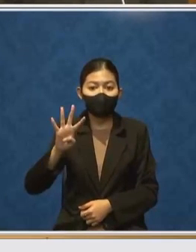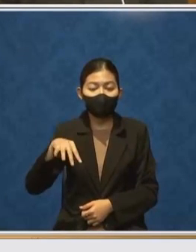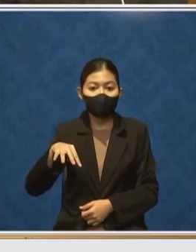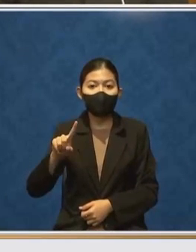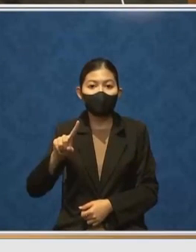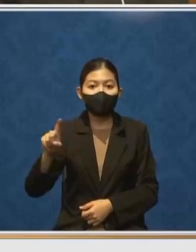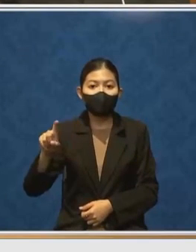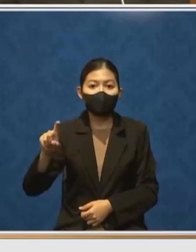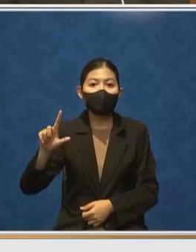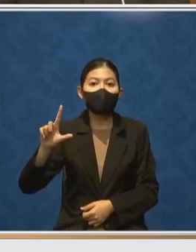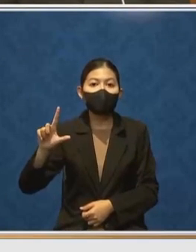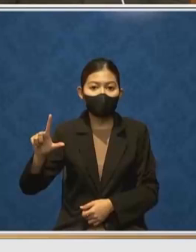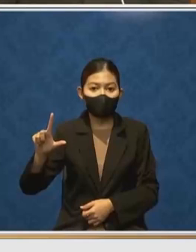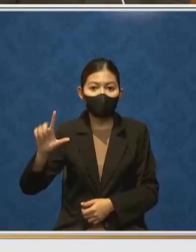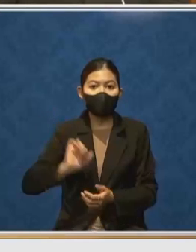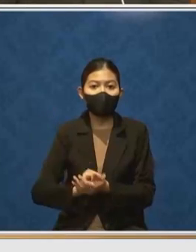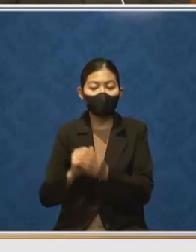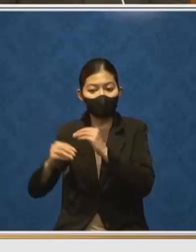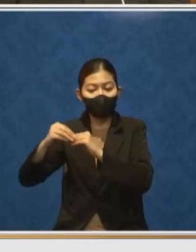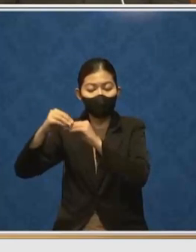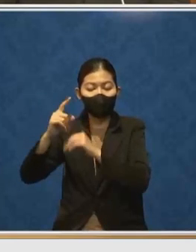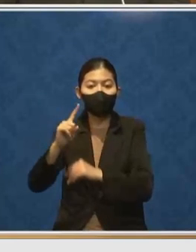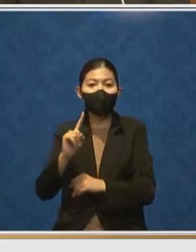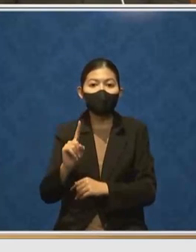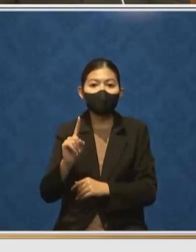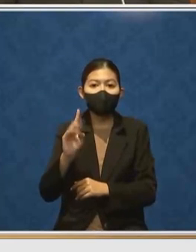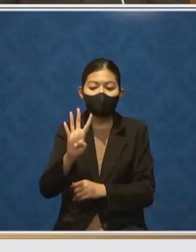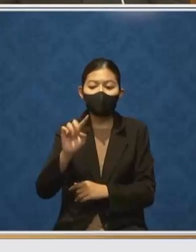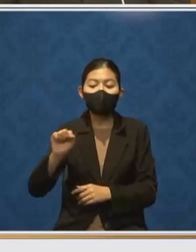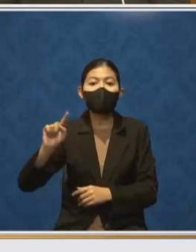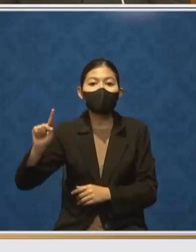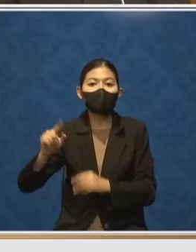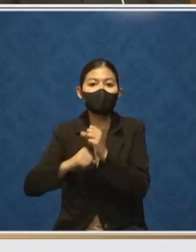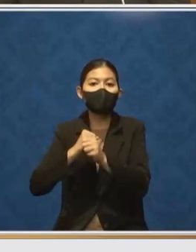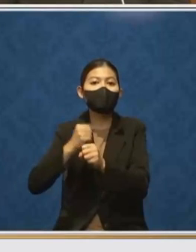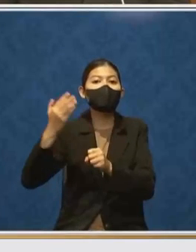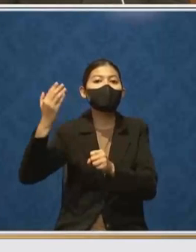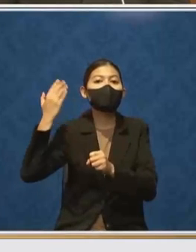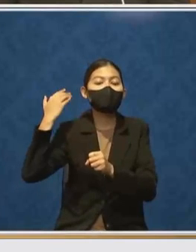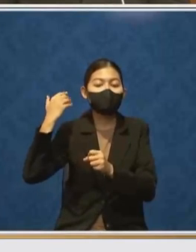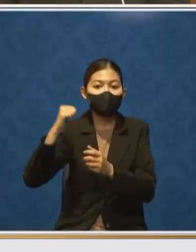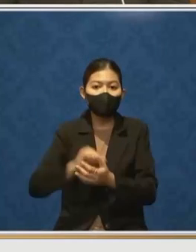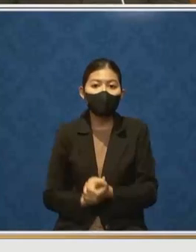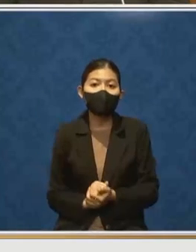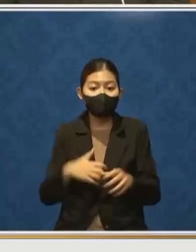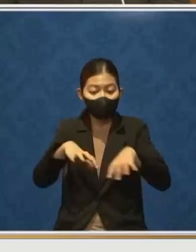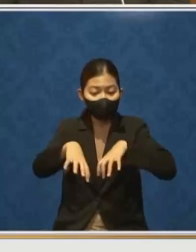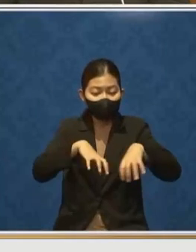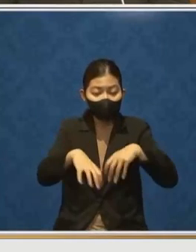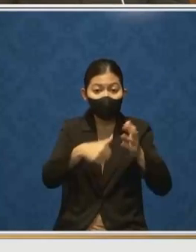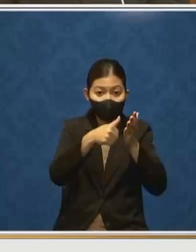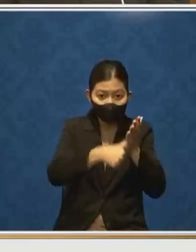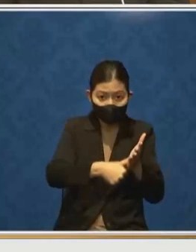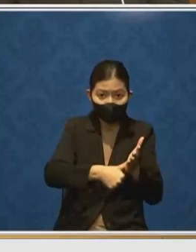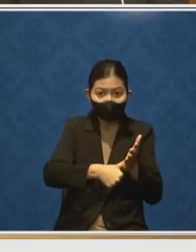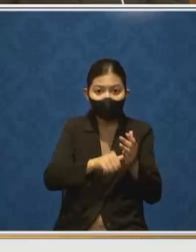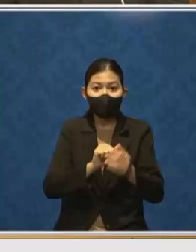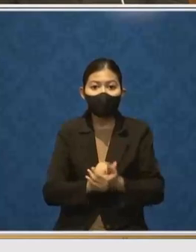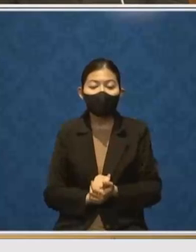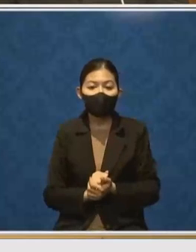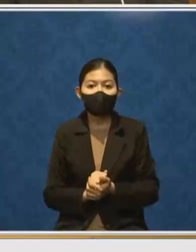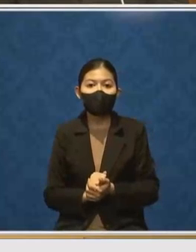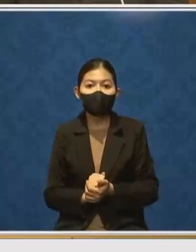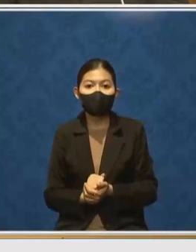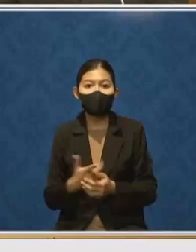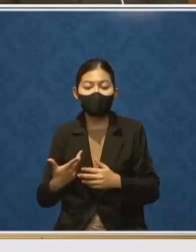2,614,100 ล้านบาทเพิ่มขึ้นร้อยละ 4.1 จากปีก่อนและหากการจัดสรรภาษีมูลค่าเพิ่มให้องค์กรปกครองส่ว